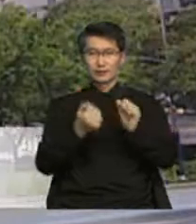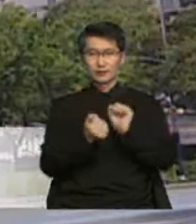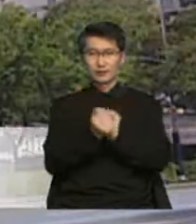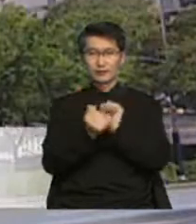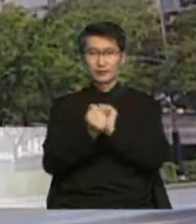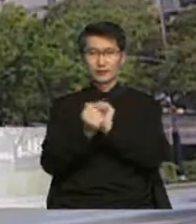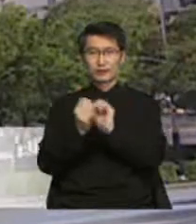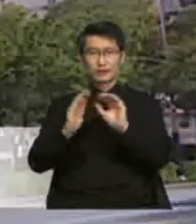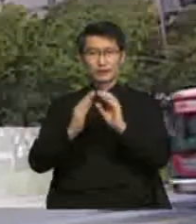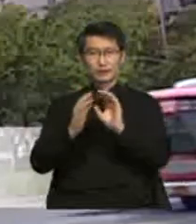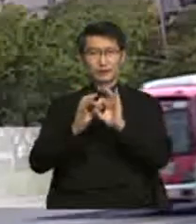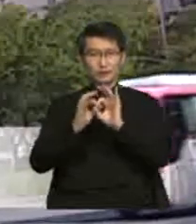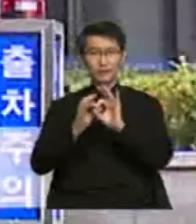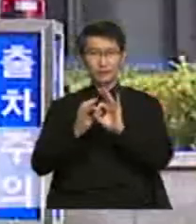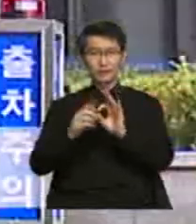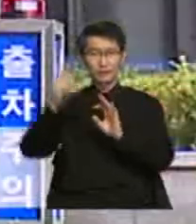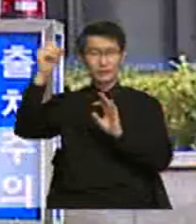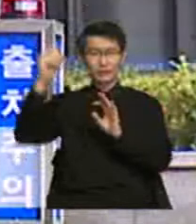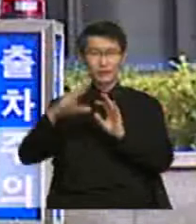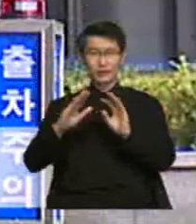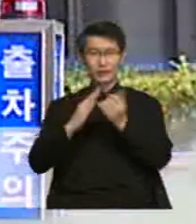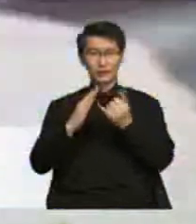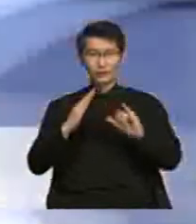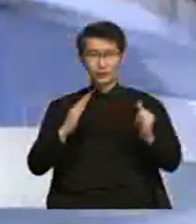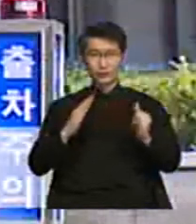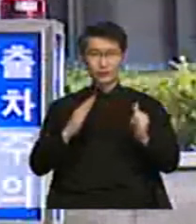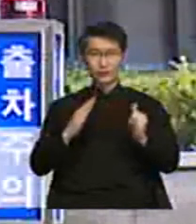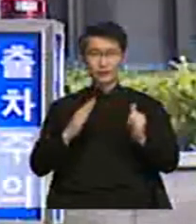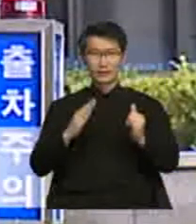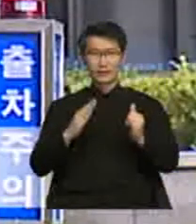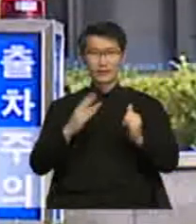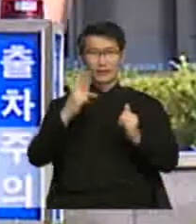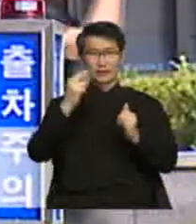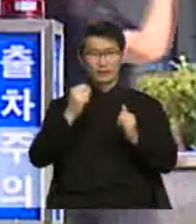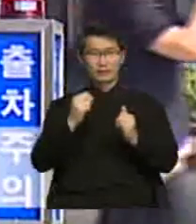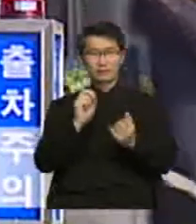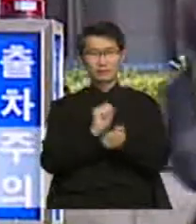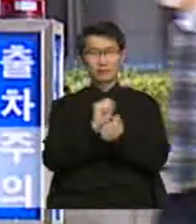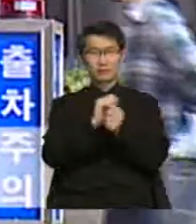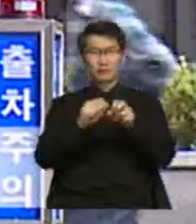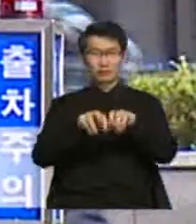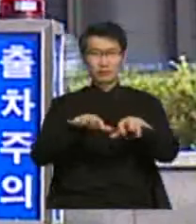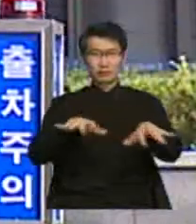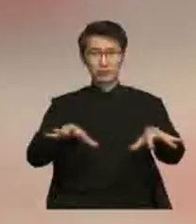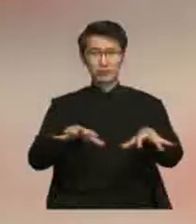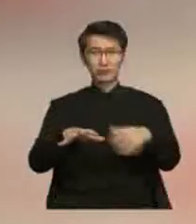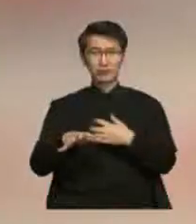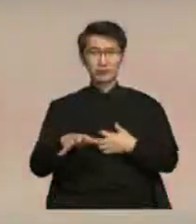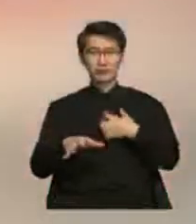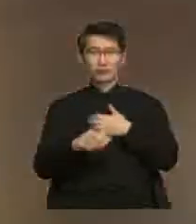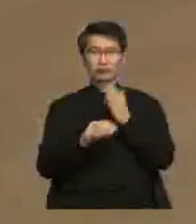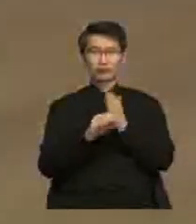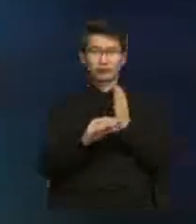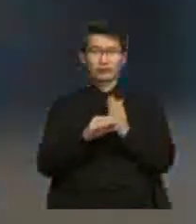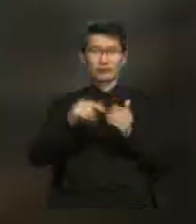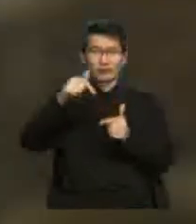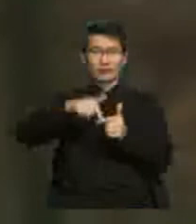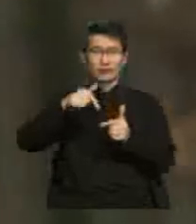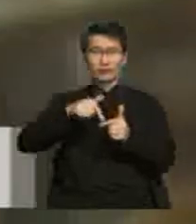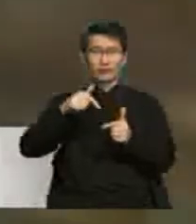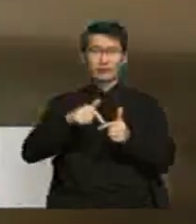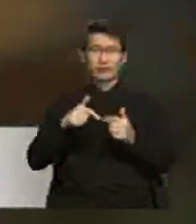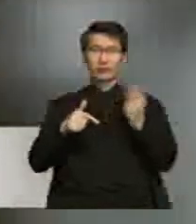간병인 과 관련된 고향 씨 일가족 확장자로 n 차 감염이 우려되고 있는 상황입니다 강남부 k